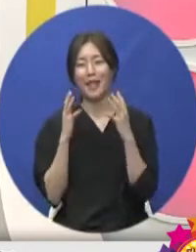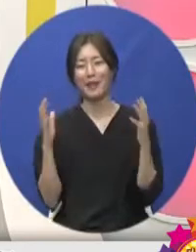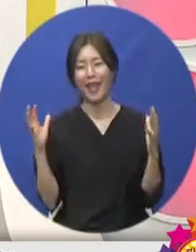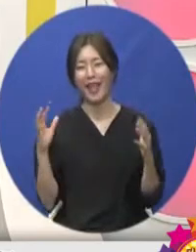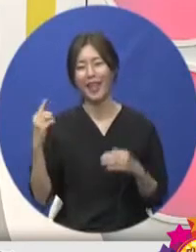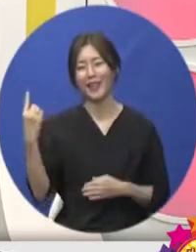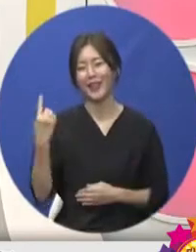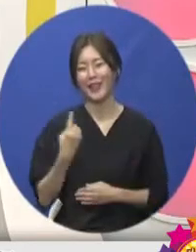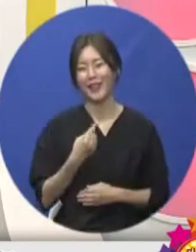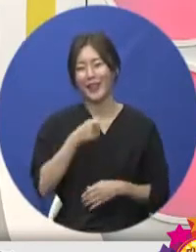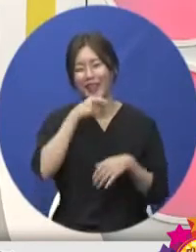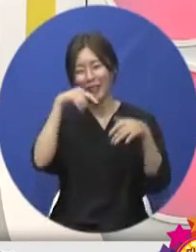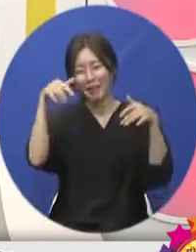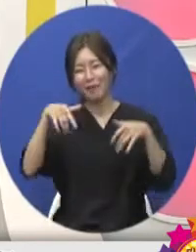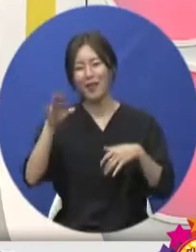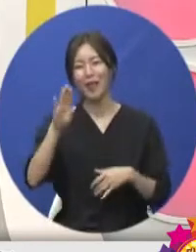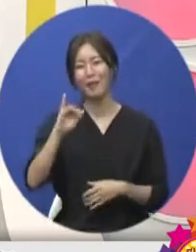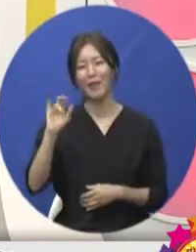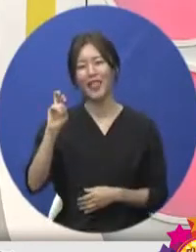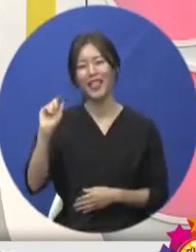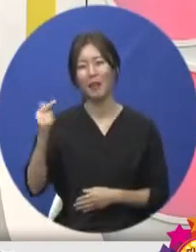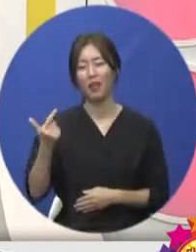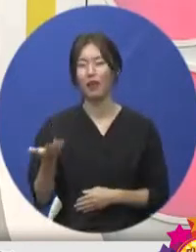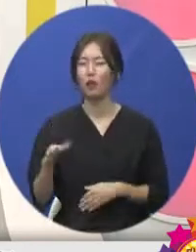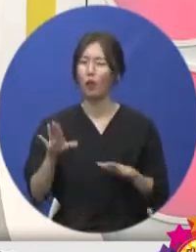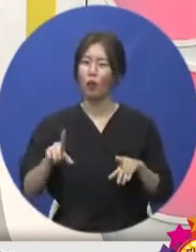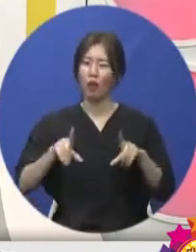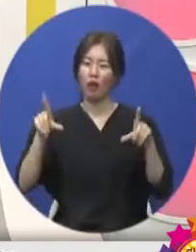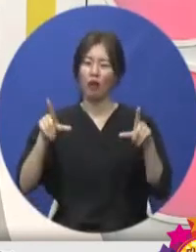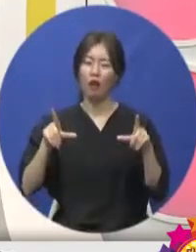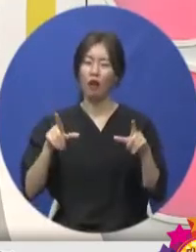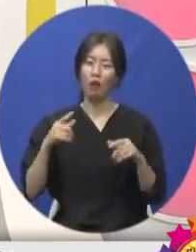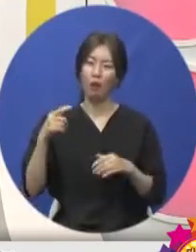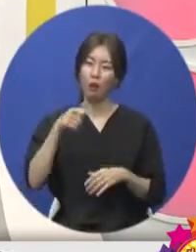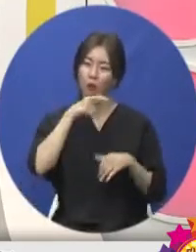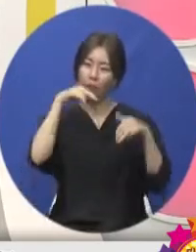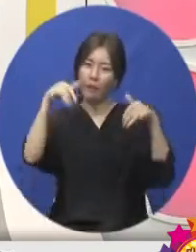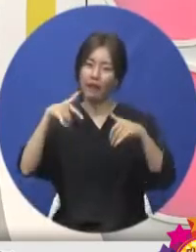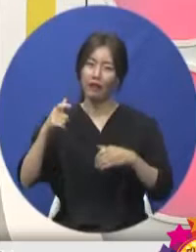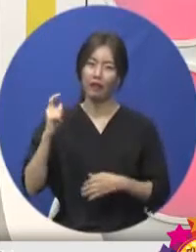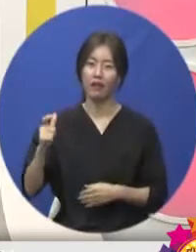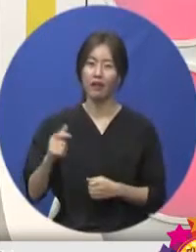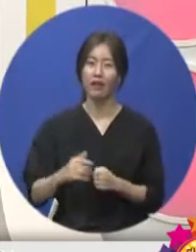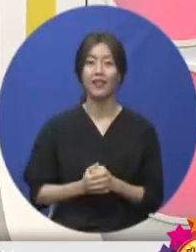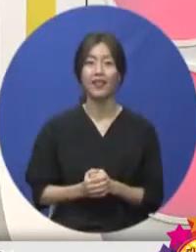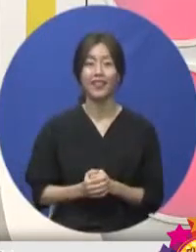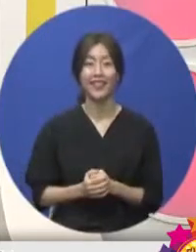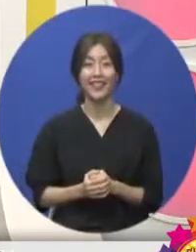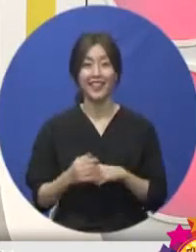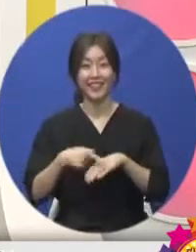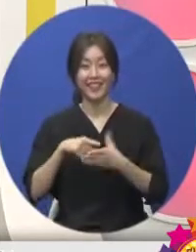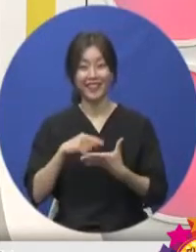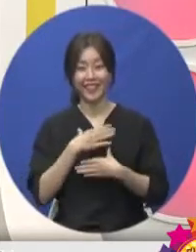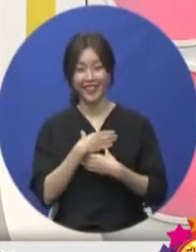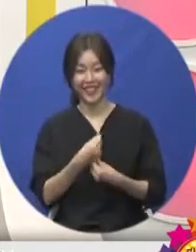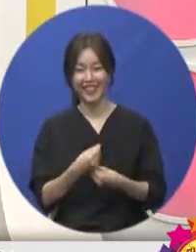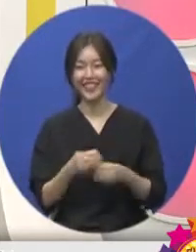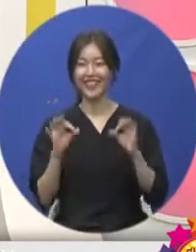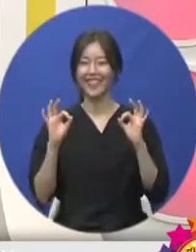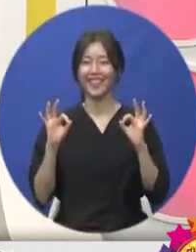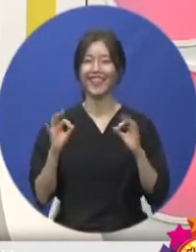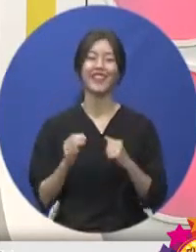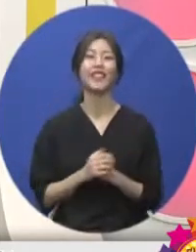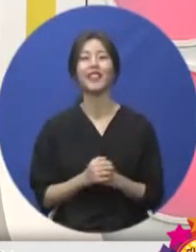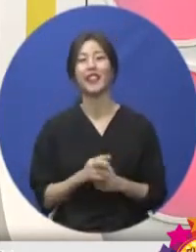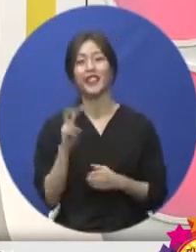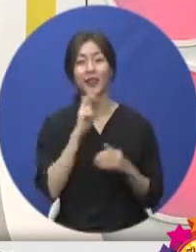비만 오니까. 예. 예. 근데 올해는 비가 안 오네. 그러요. 예. 비만 예. 오니까. 아버님 긴장 풀리셨어요? 예. 풀리셨죠? 예, 그렇습니다. 예. 네. 예.